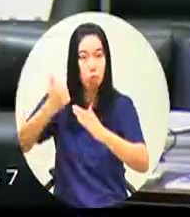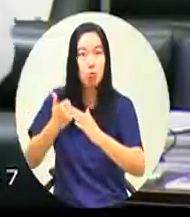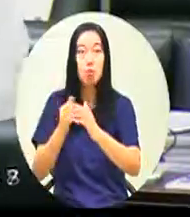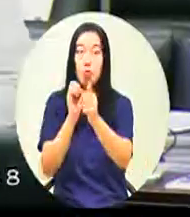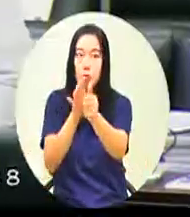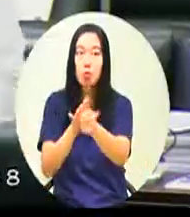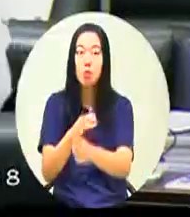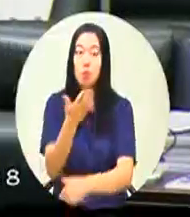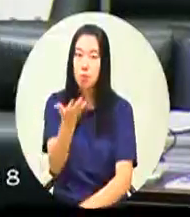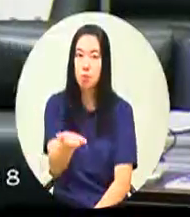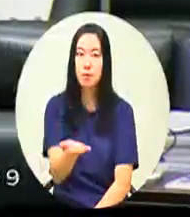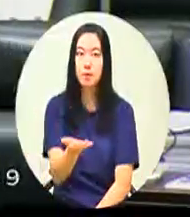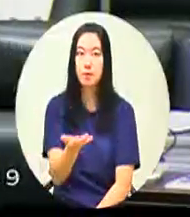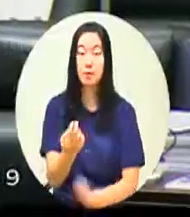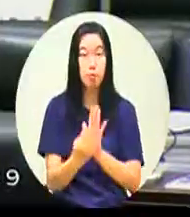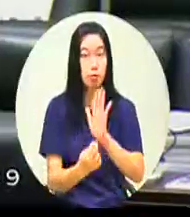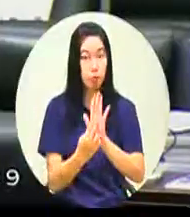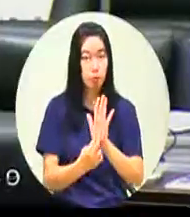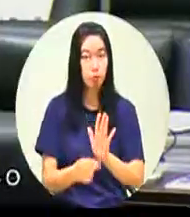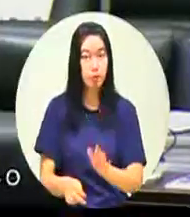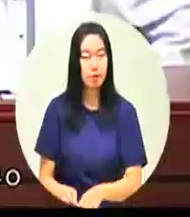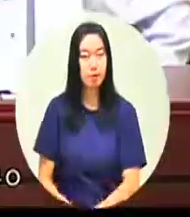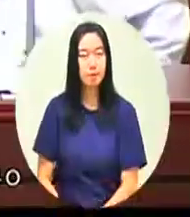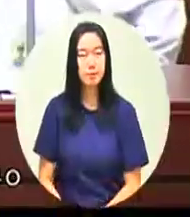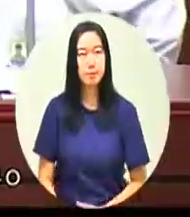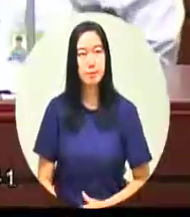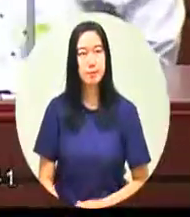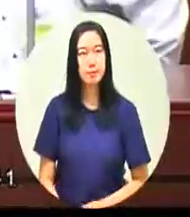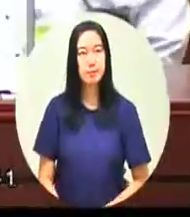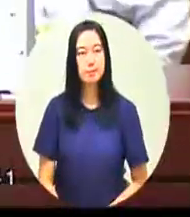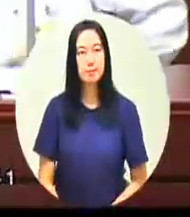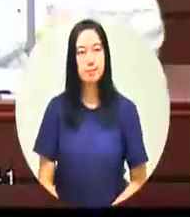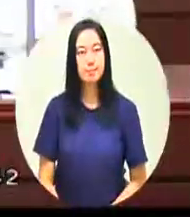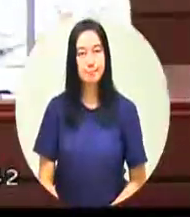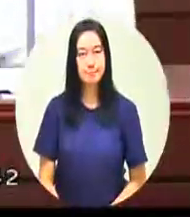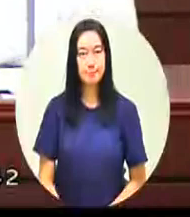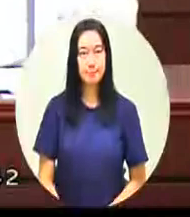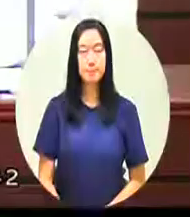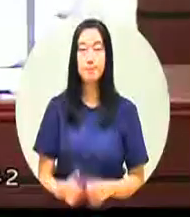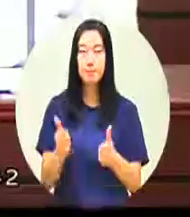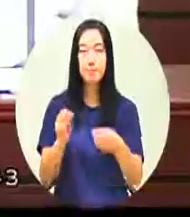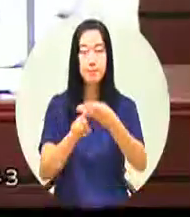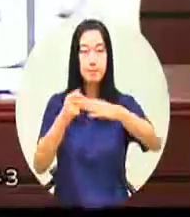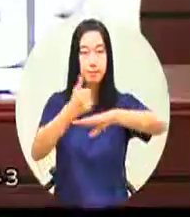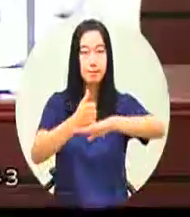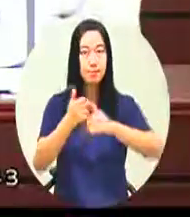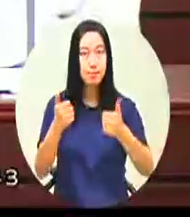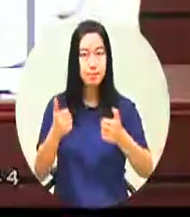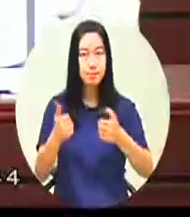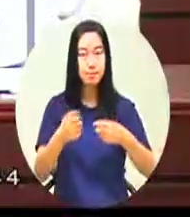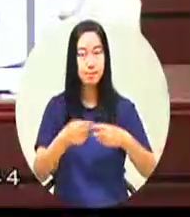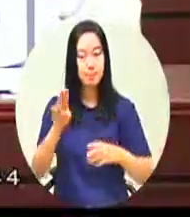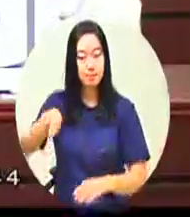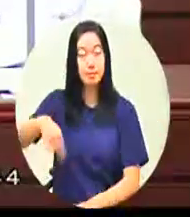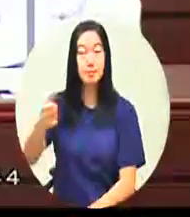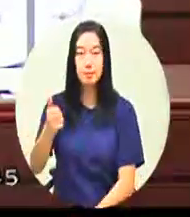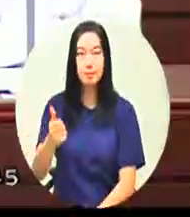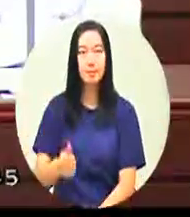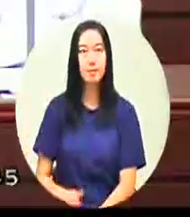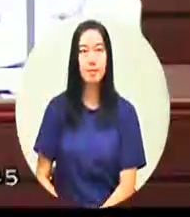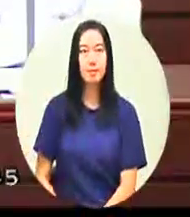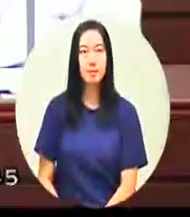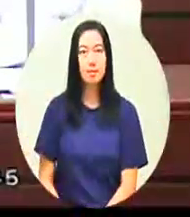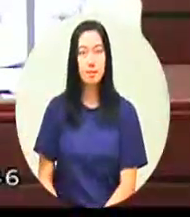你能说一下？ 好，请局长答 复。谢谢主席，谢谢那个刘议员哈。那因